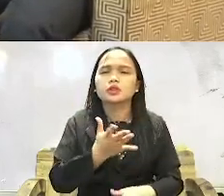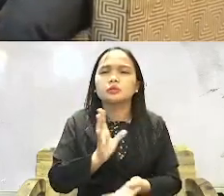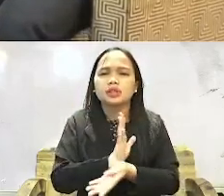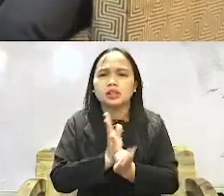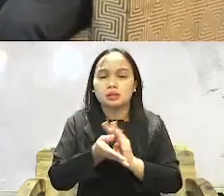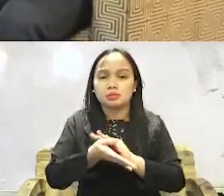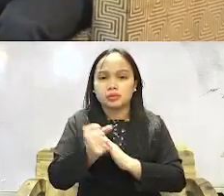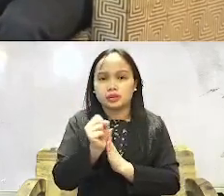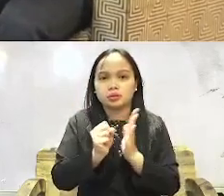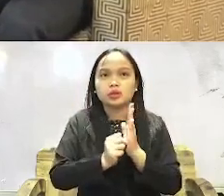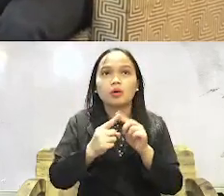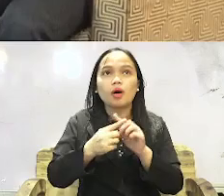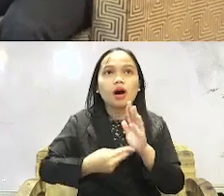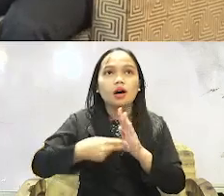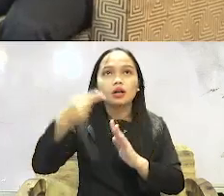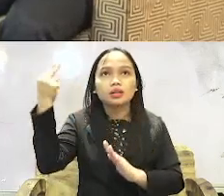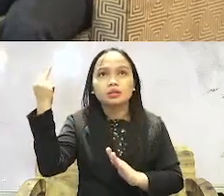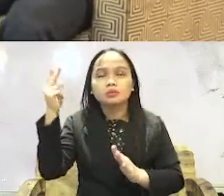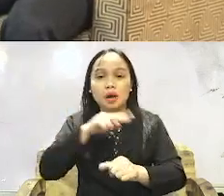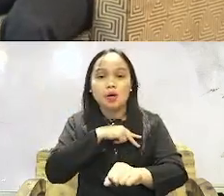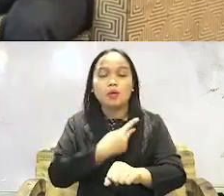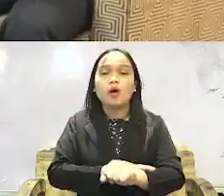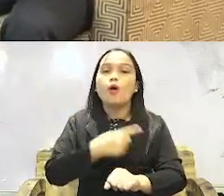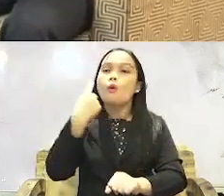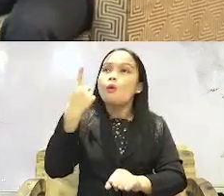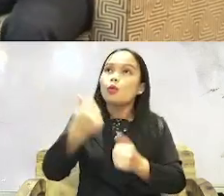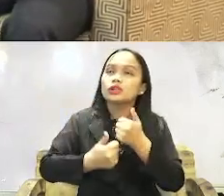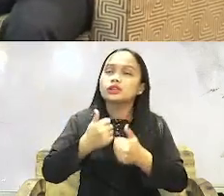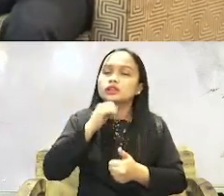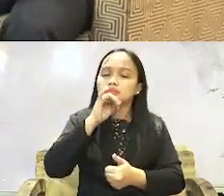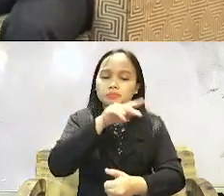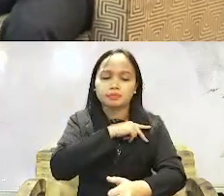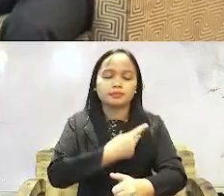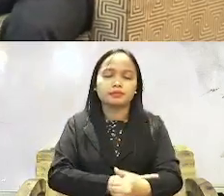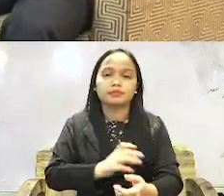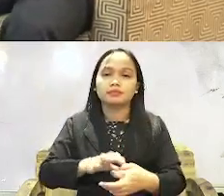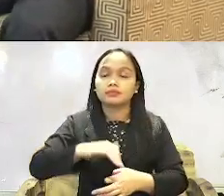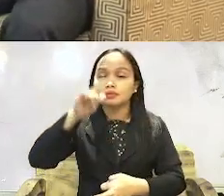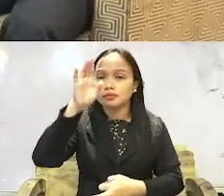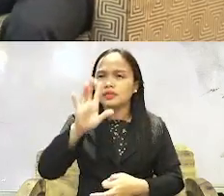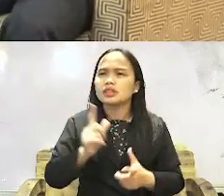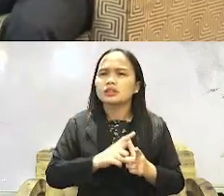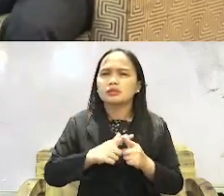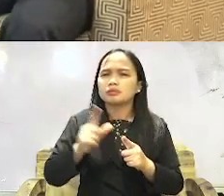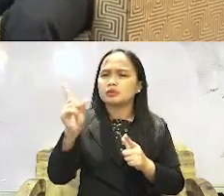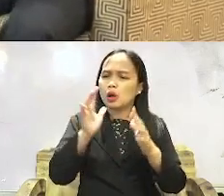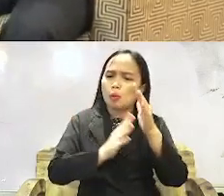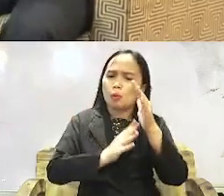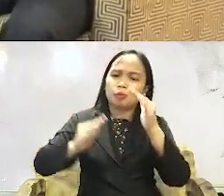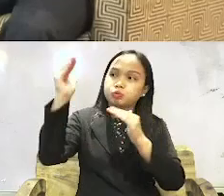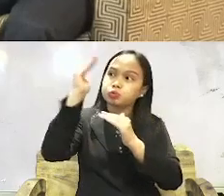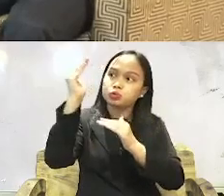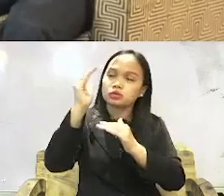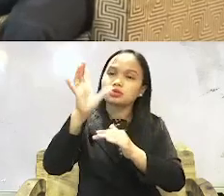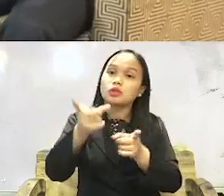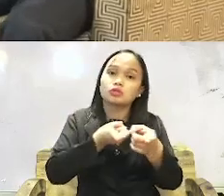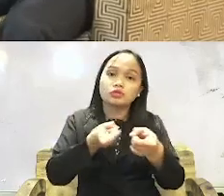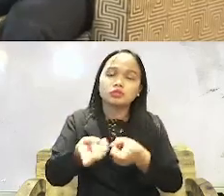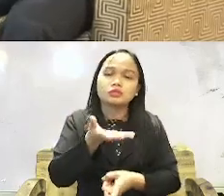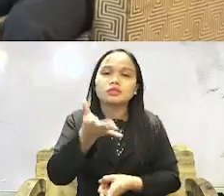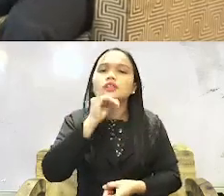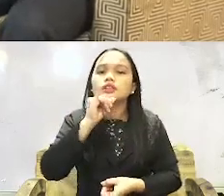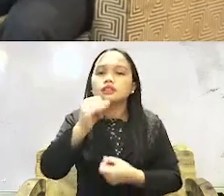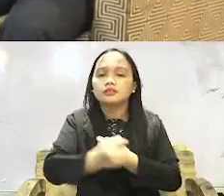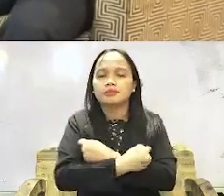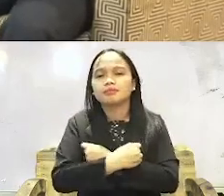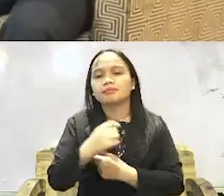ka into the higher power, which is the power of God, ang mangingibabaw at ang magkukontrol sa'yo is the love of